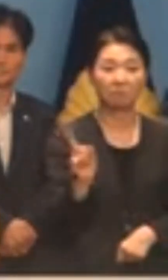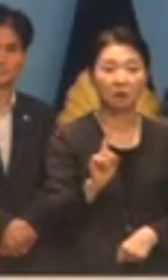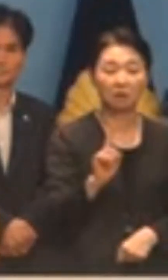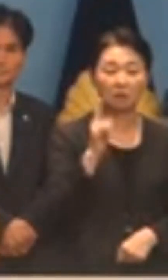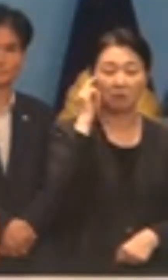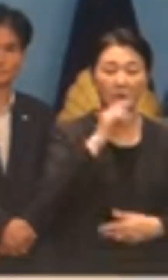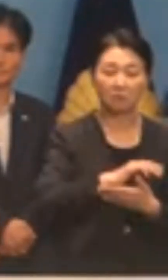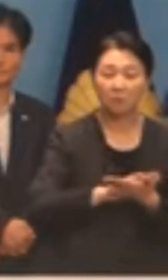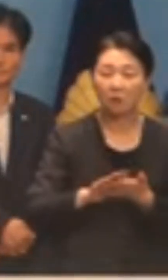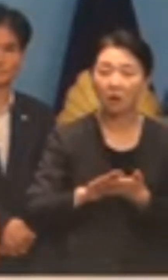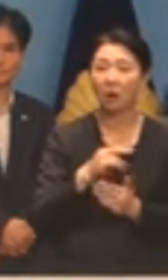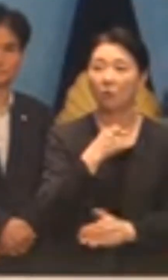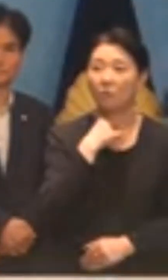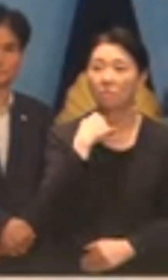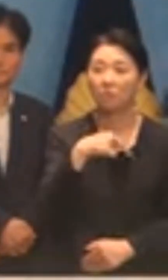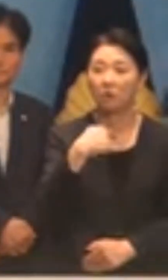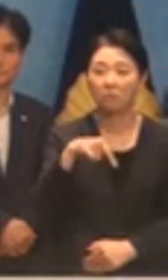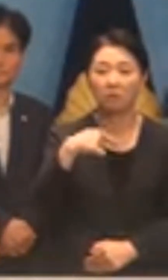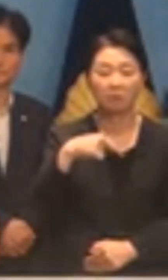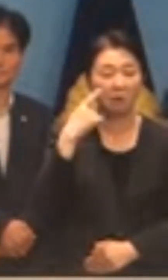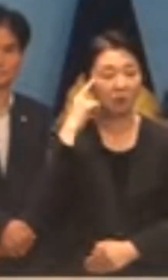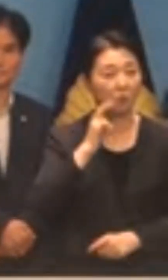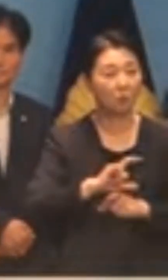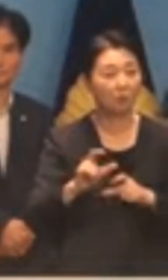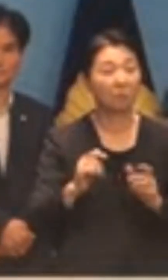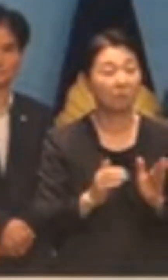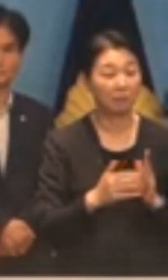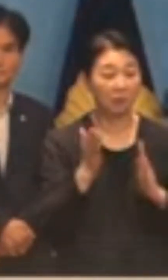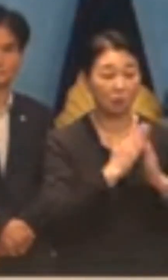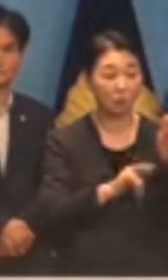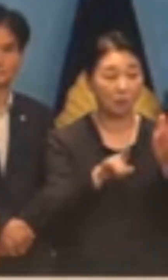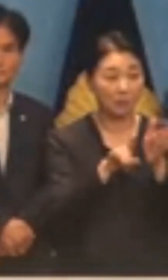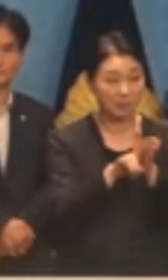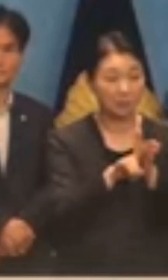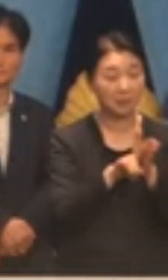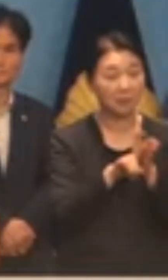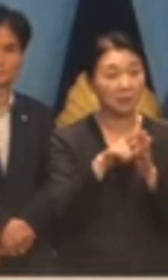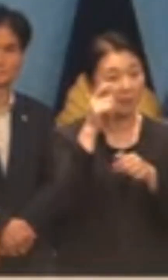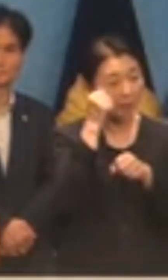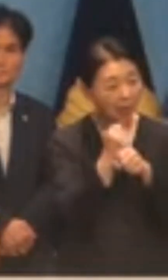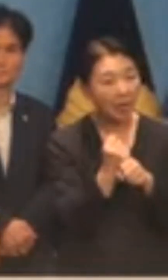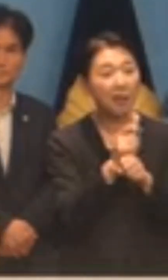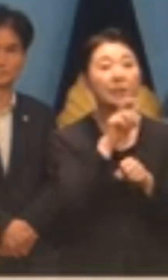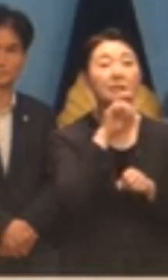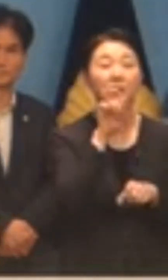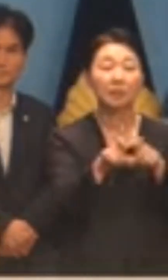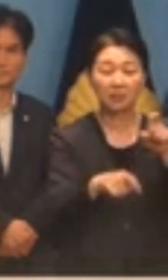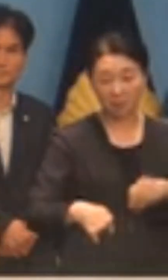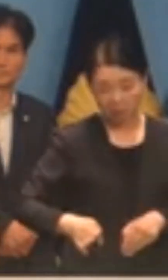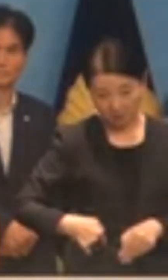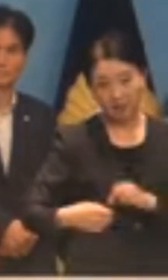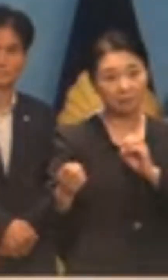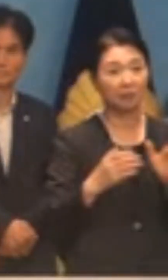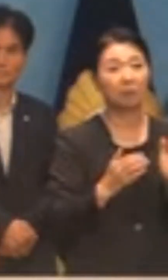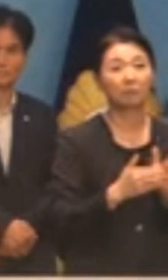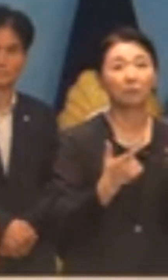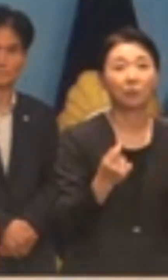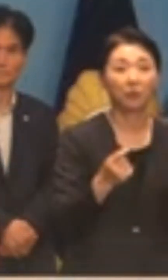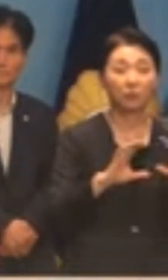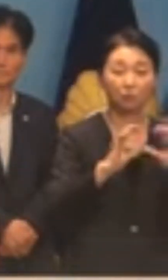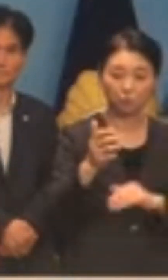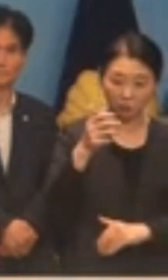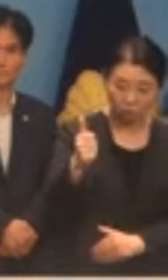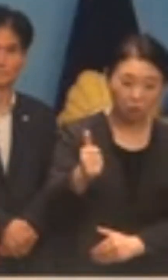무엇이 평화의 길인가를 깊이 고민한 공적 신앙의 실천이자 양심의 응답입니다. 국민의